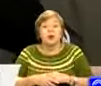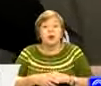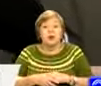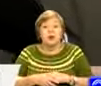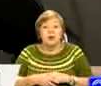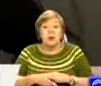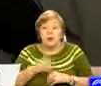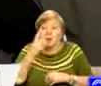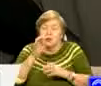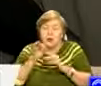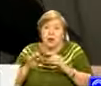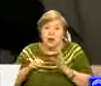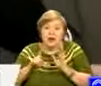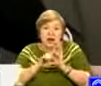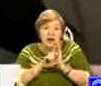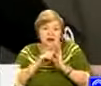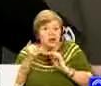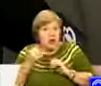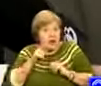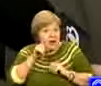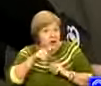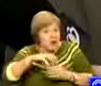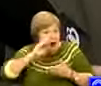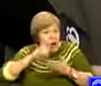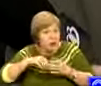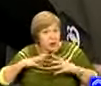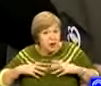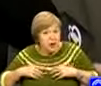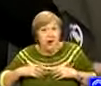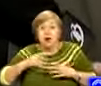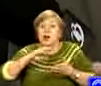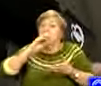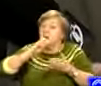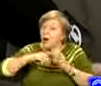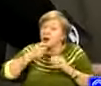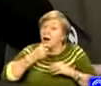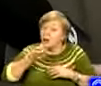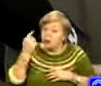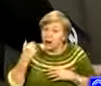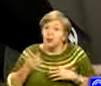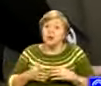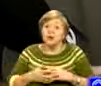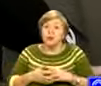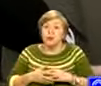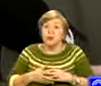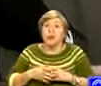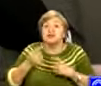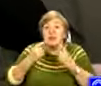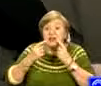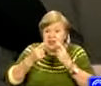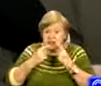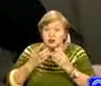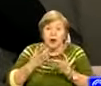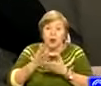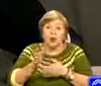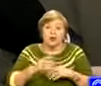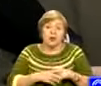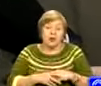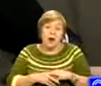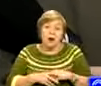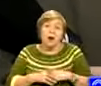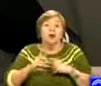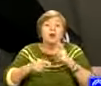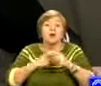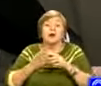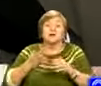un proiect de lege pe care l-am aprobat anul trecut în guvern, l-am trimis în Parlament, este discutat, astăzi intră în comisie. Nu